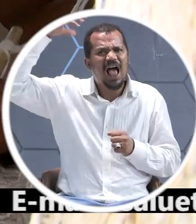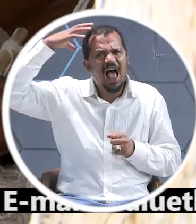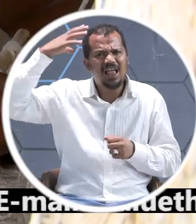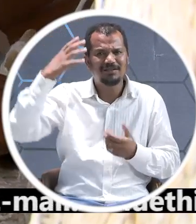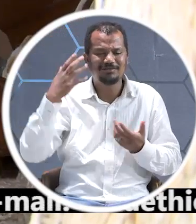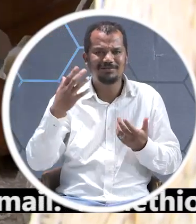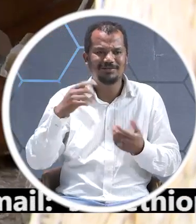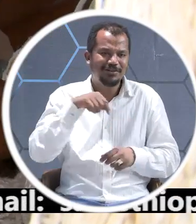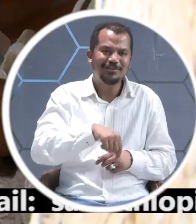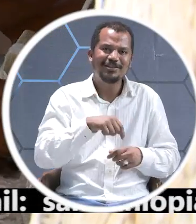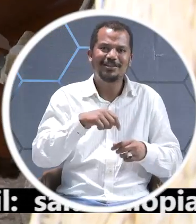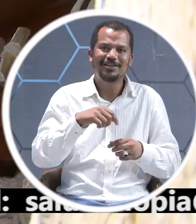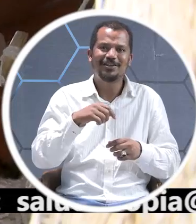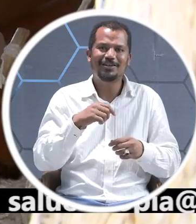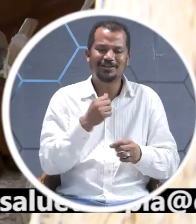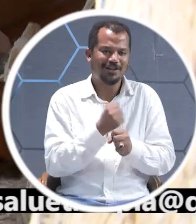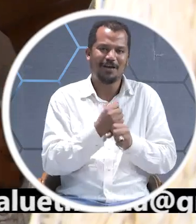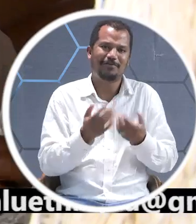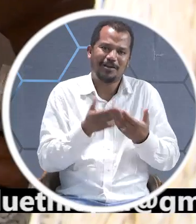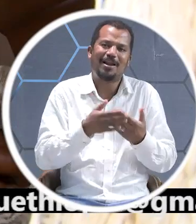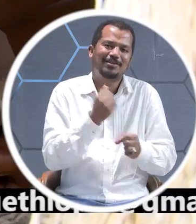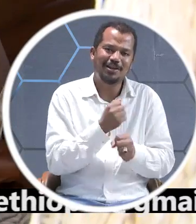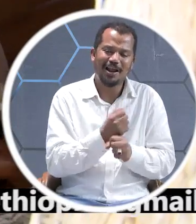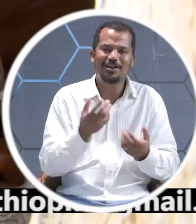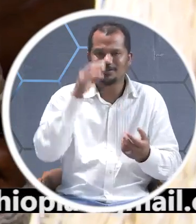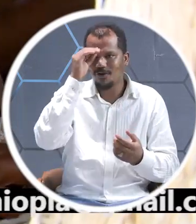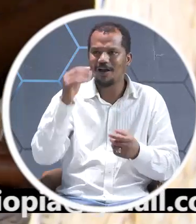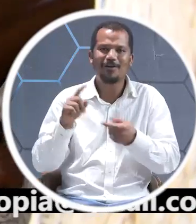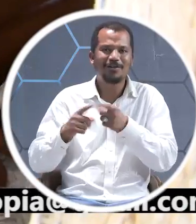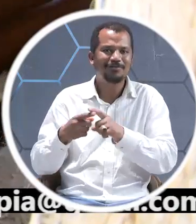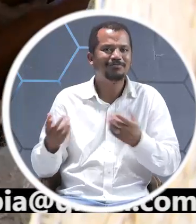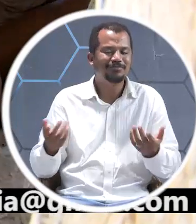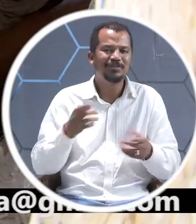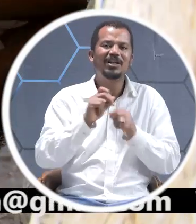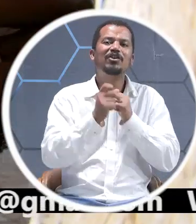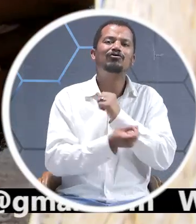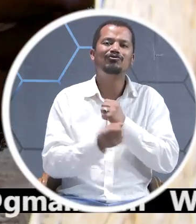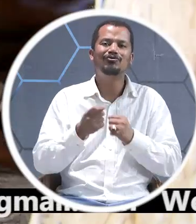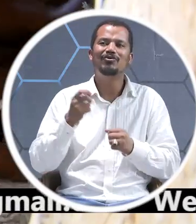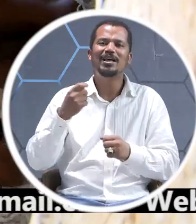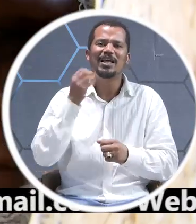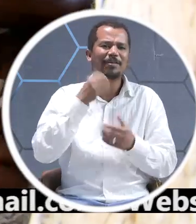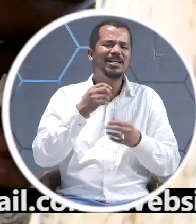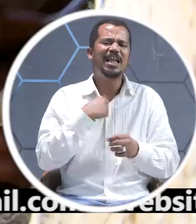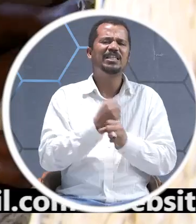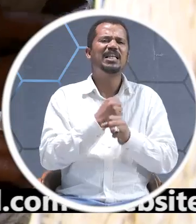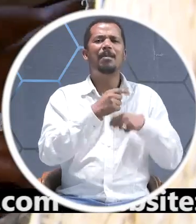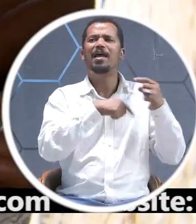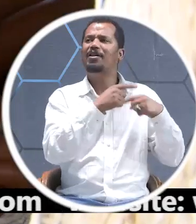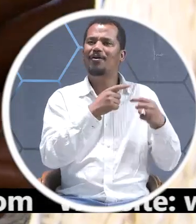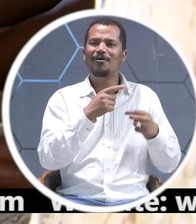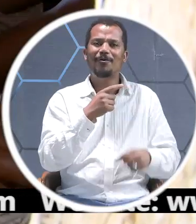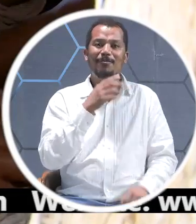زيجا موالو أنا تيني صوت هاي كارلش. هلا تيني ما يوم تلام جارلش. يا ولد رجتهم بكسر علي بلش متعثم بتأم